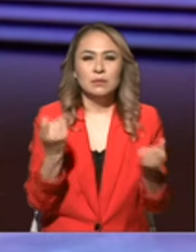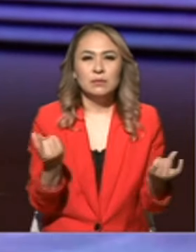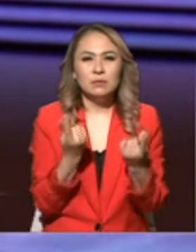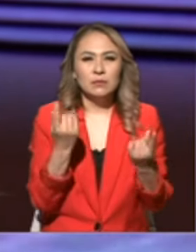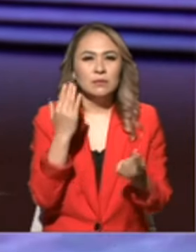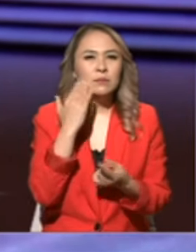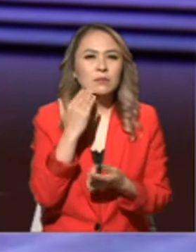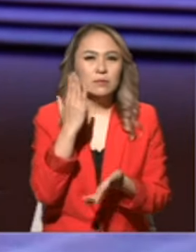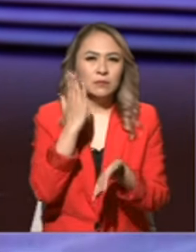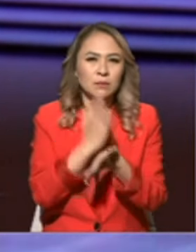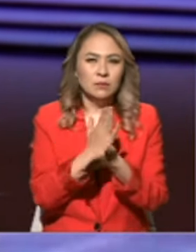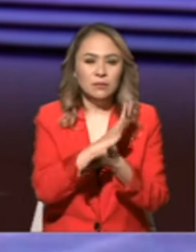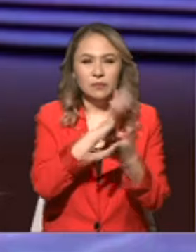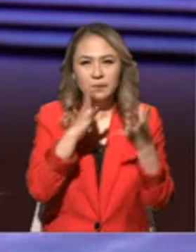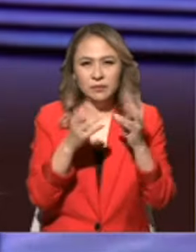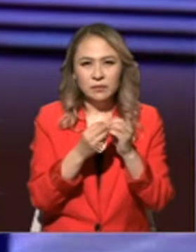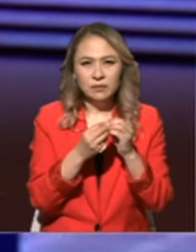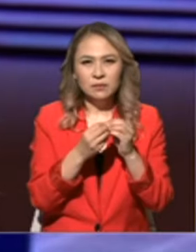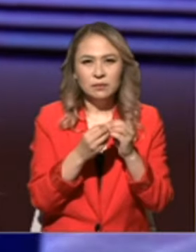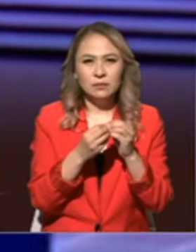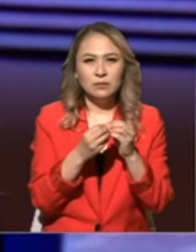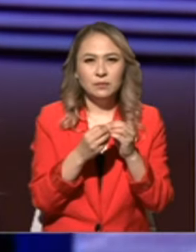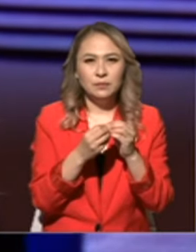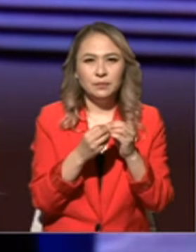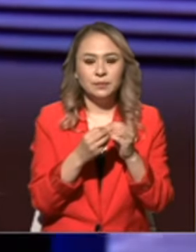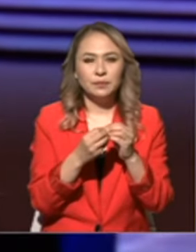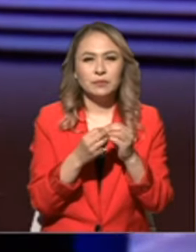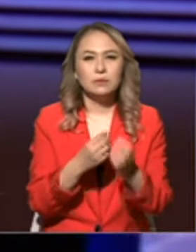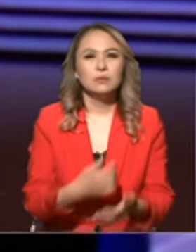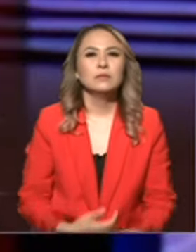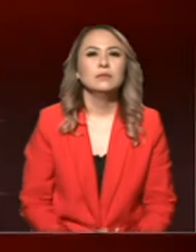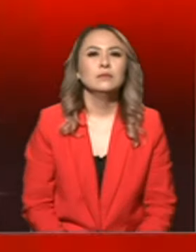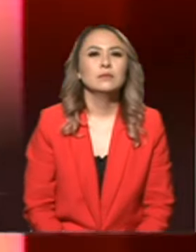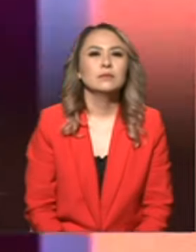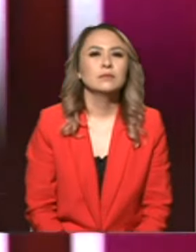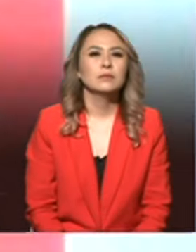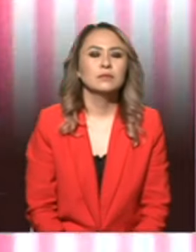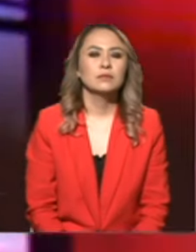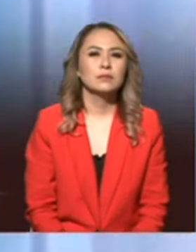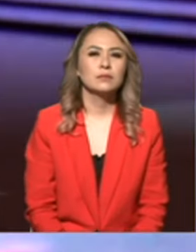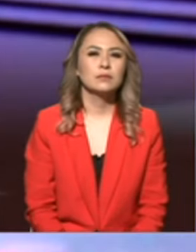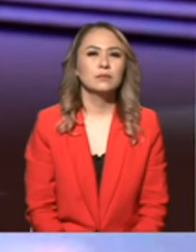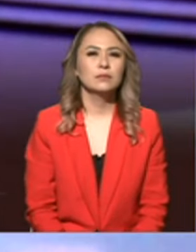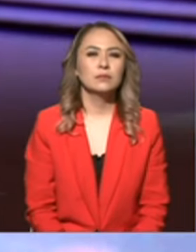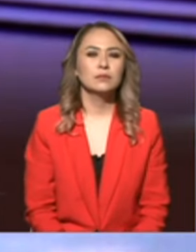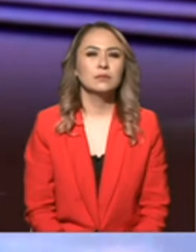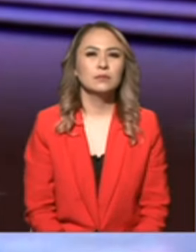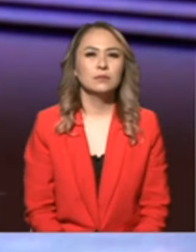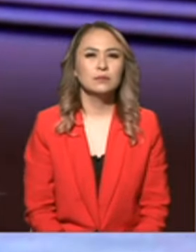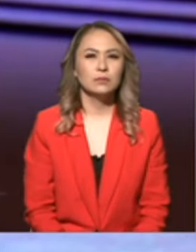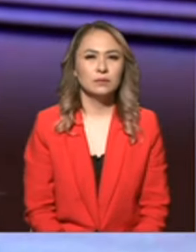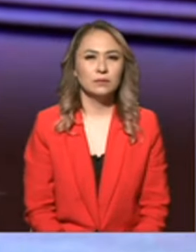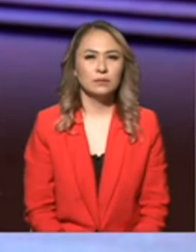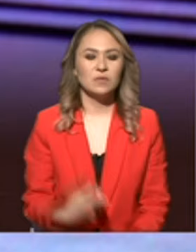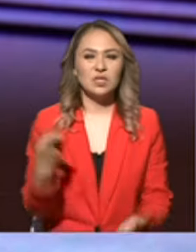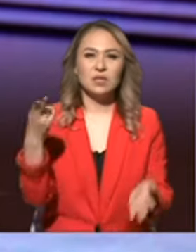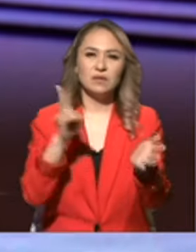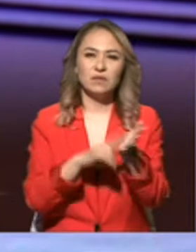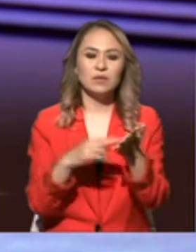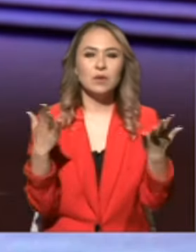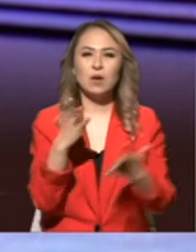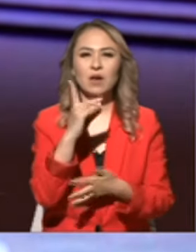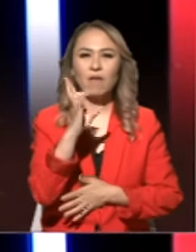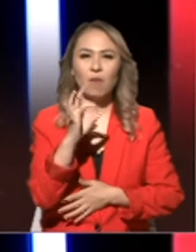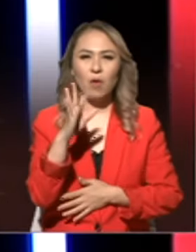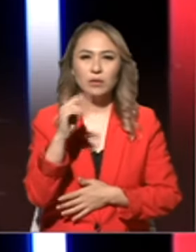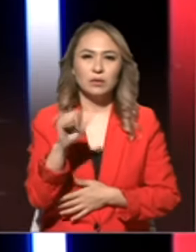жасалды. Соның бәрін сіз байланыстасыз ба? Байланыстамын, иә. Немен көшіп келдіңіз? Квотамен ба, жоқ әлде